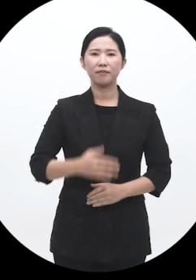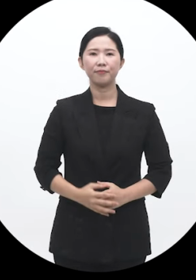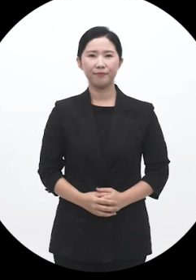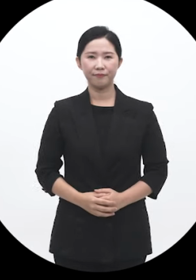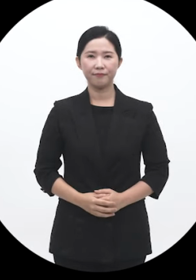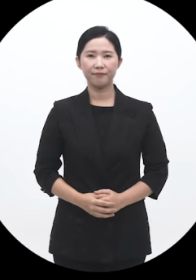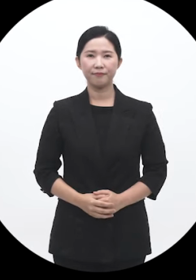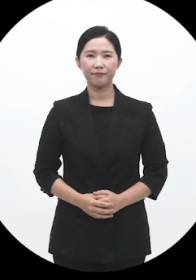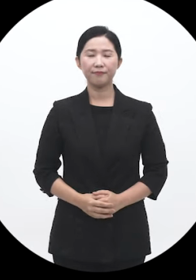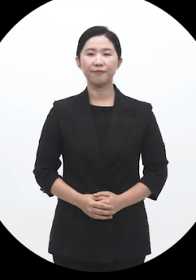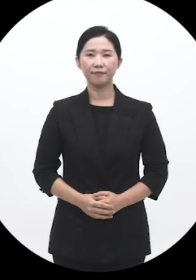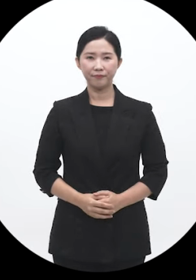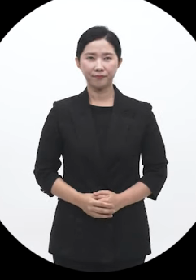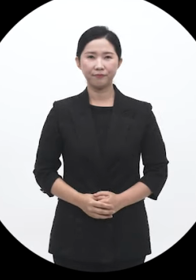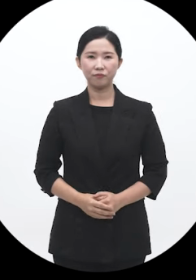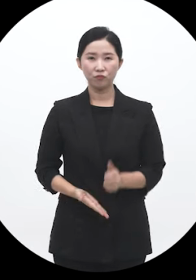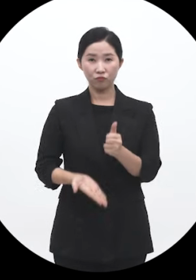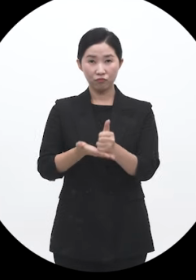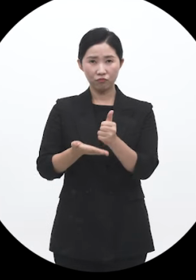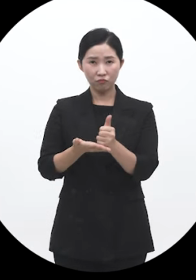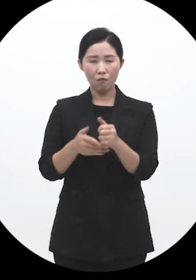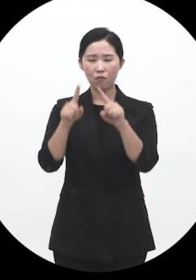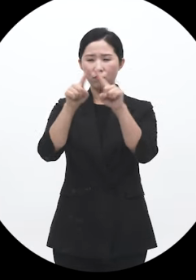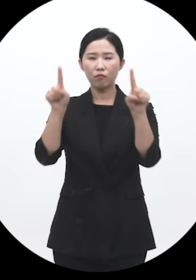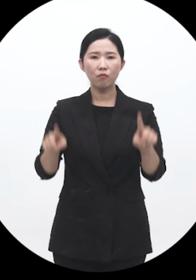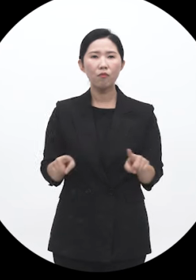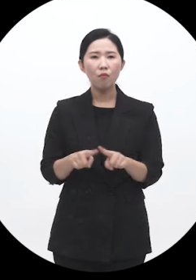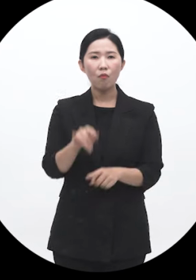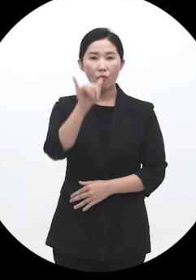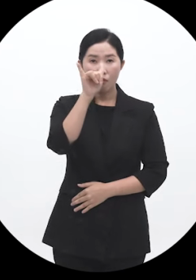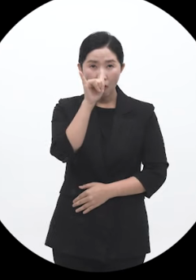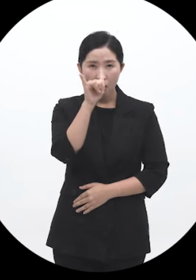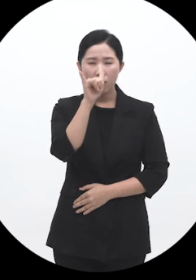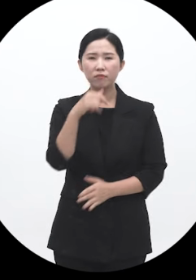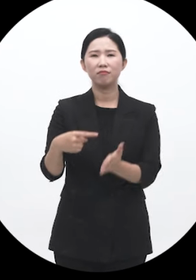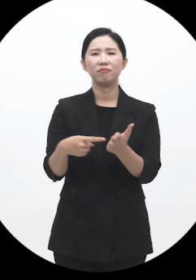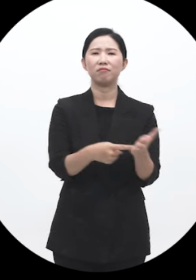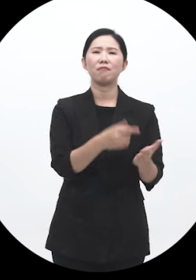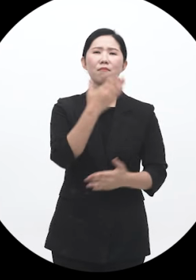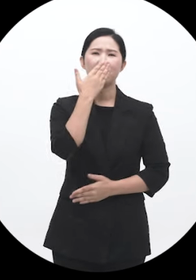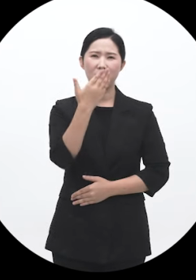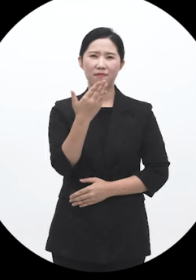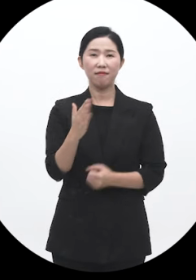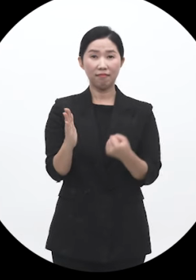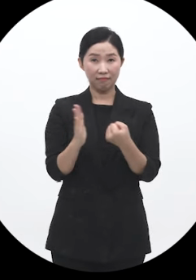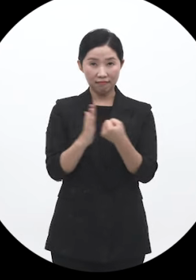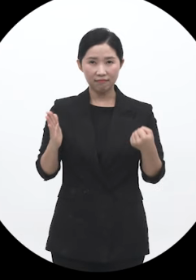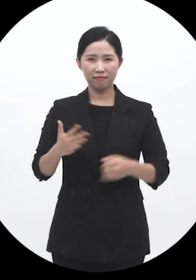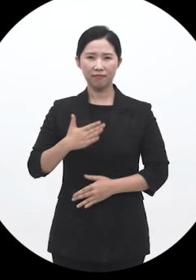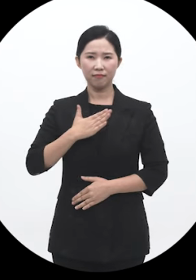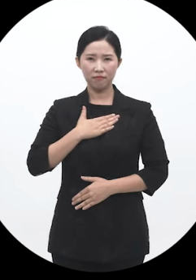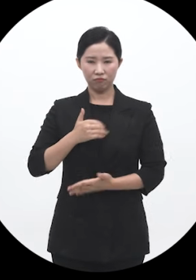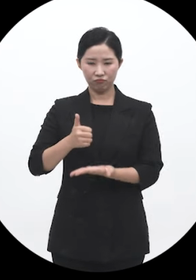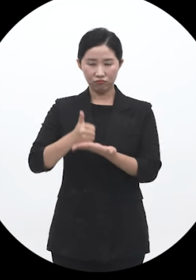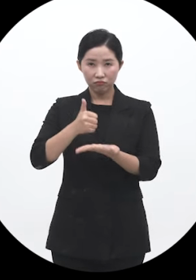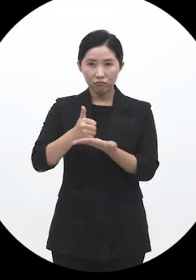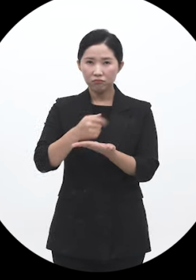해당합니다. 추천 전형이기 때문에 추천인 확인서를 반드시 제출하셔야